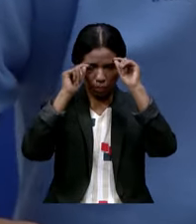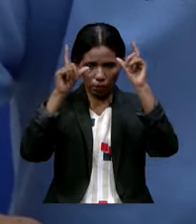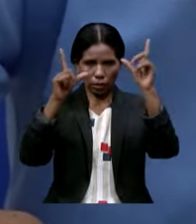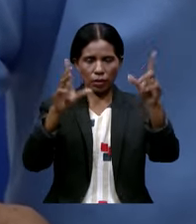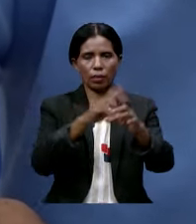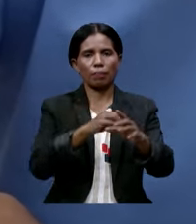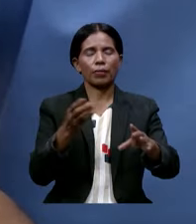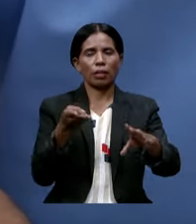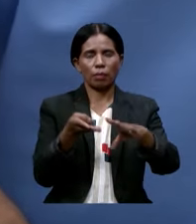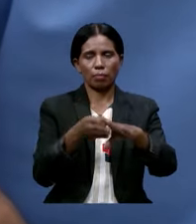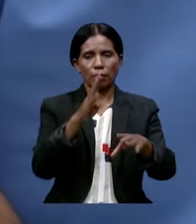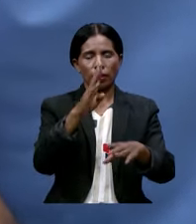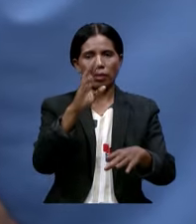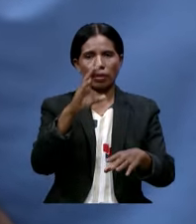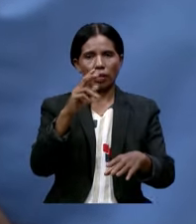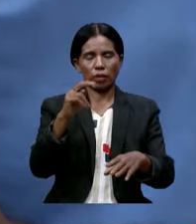bu